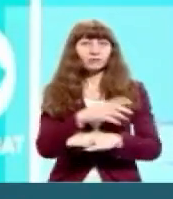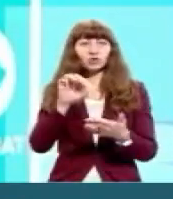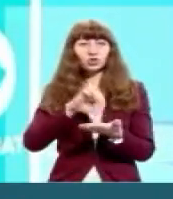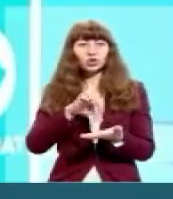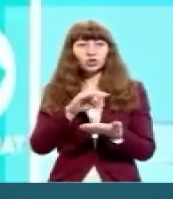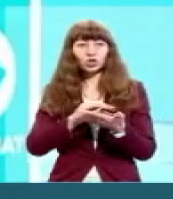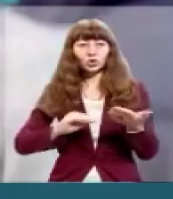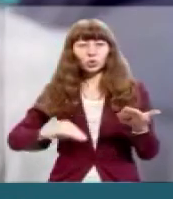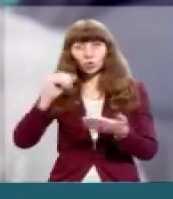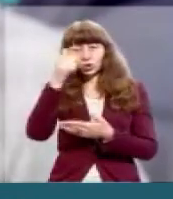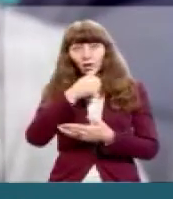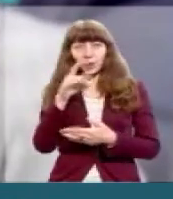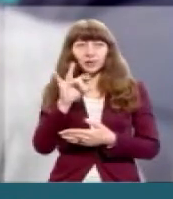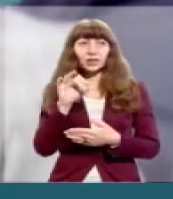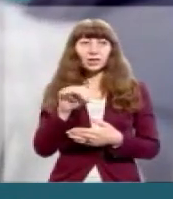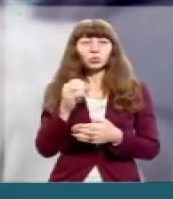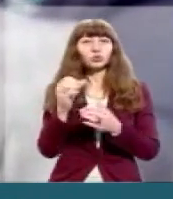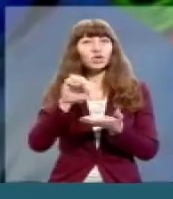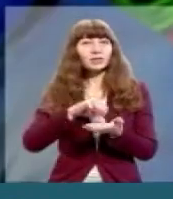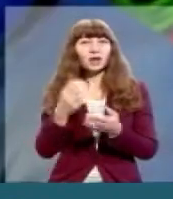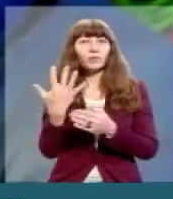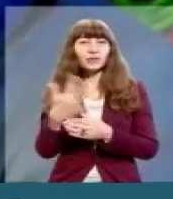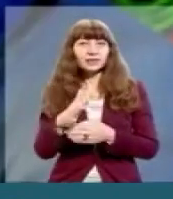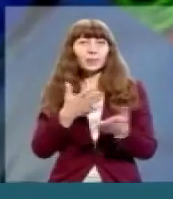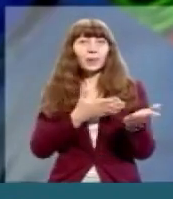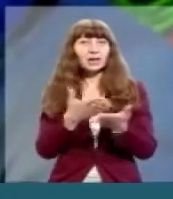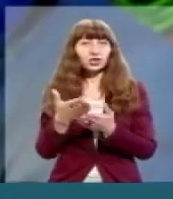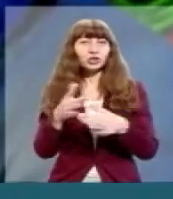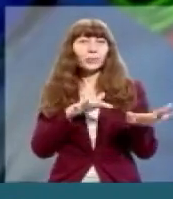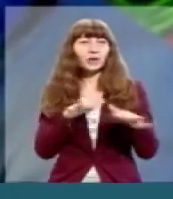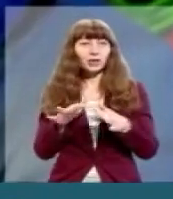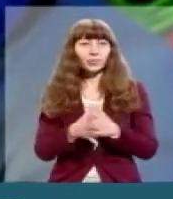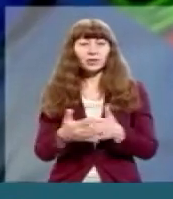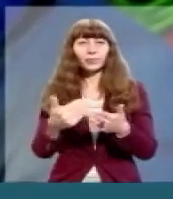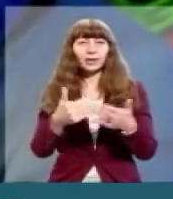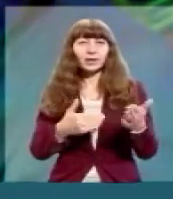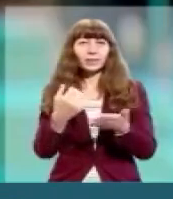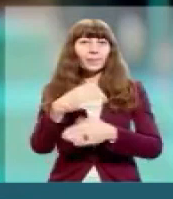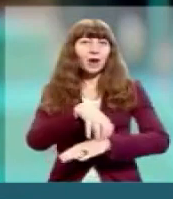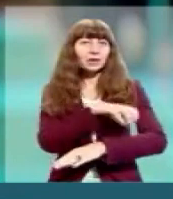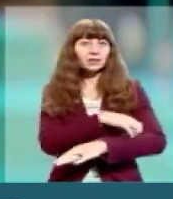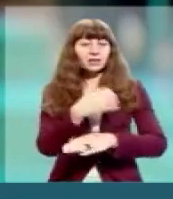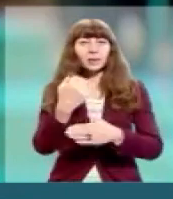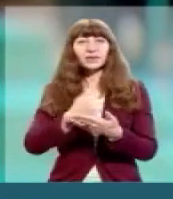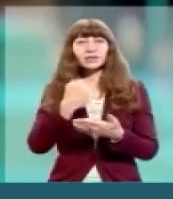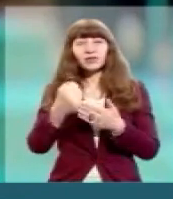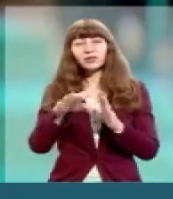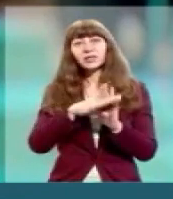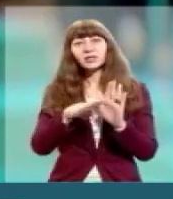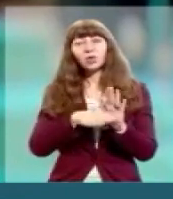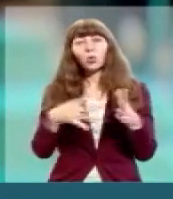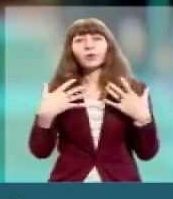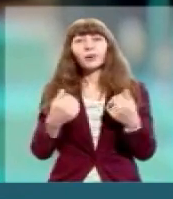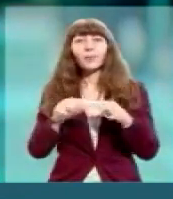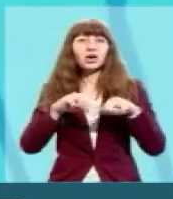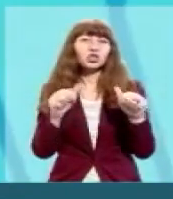мәслихаттың байланысын нығайту міндеті тұр. Парламентте қаралған заң жобалары әуелде өңірде талқылануы тиіс. Ал аймақтағы депутаттарға жергілікті